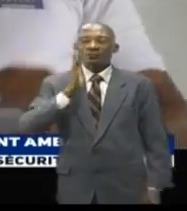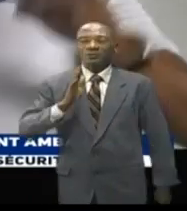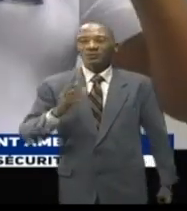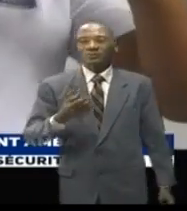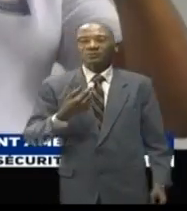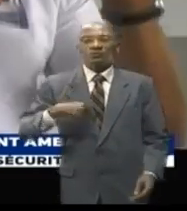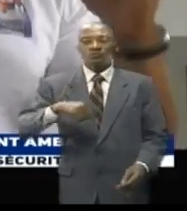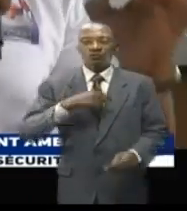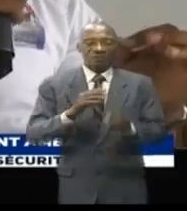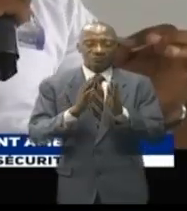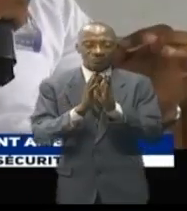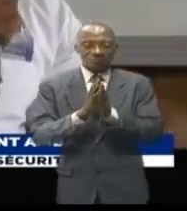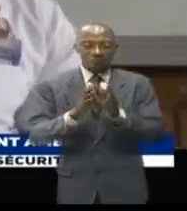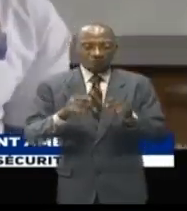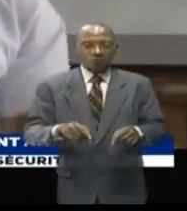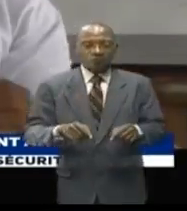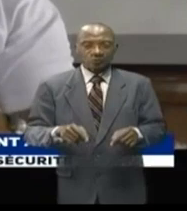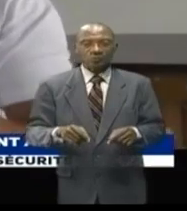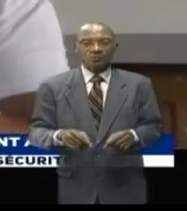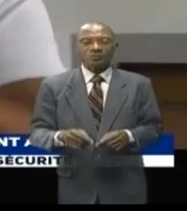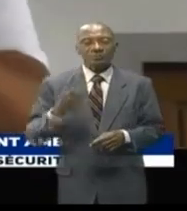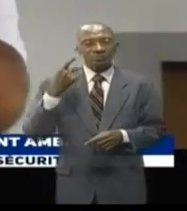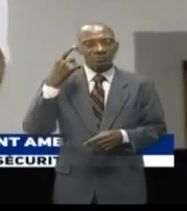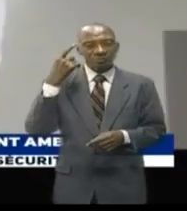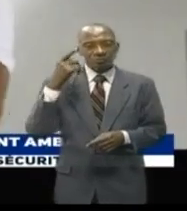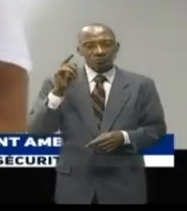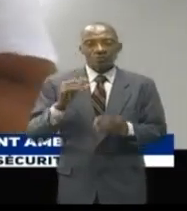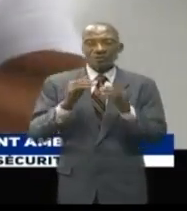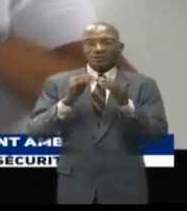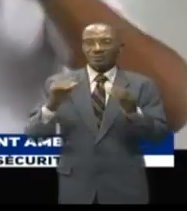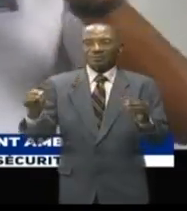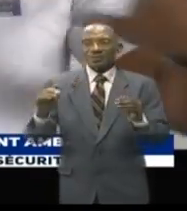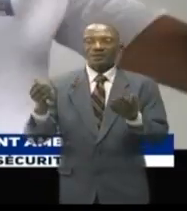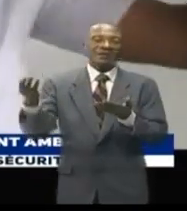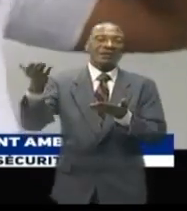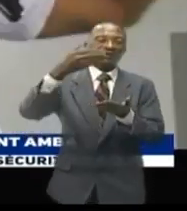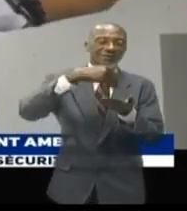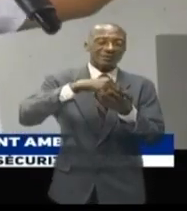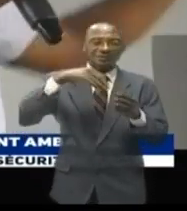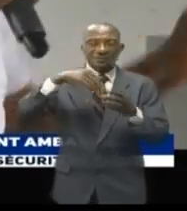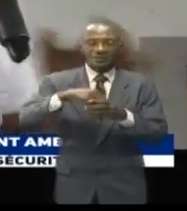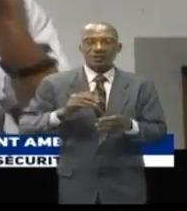pour nos frères et sœurs victimes des atrocités